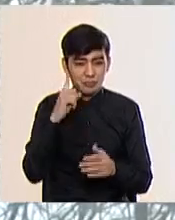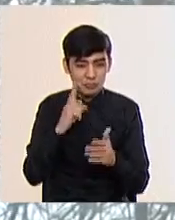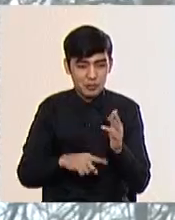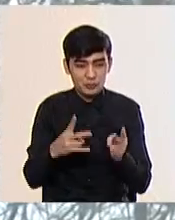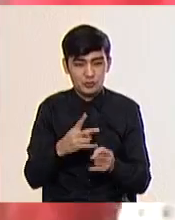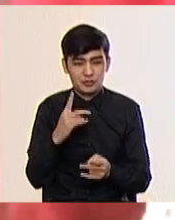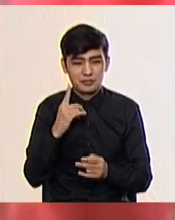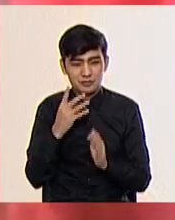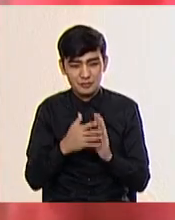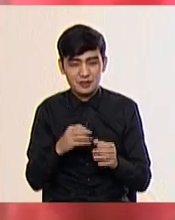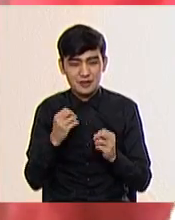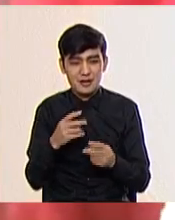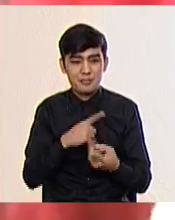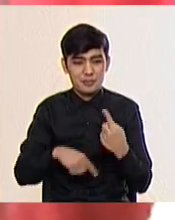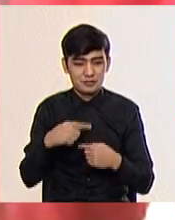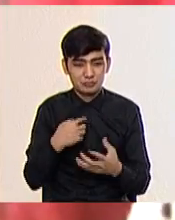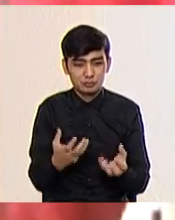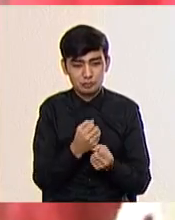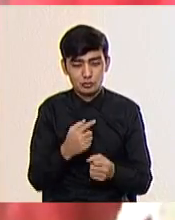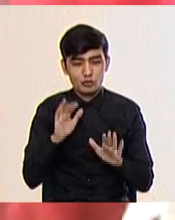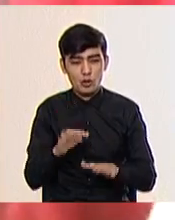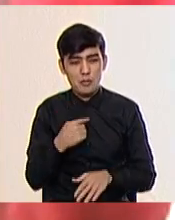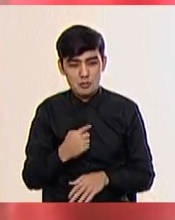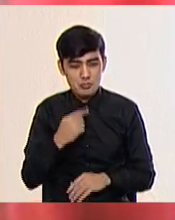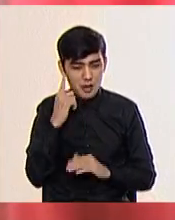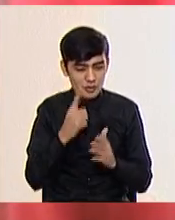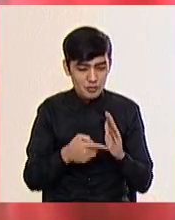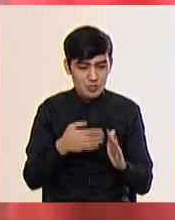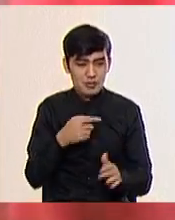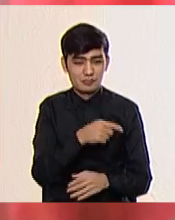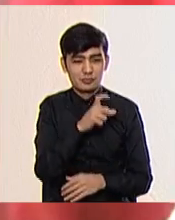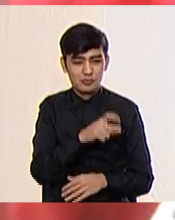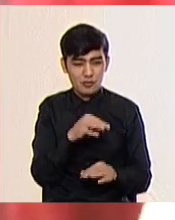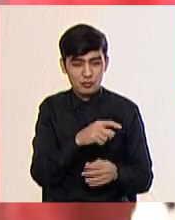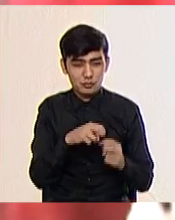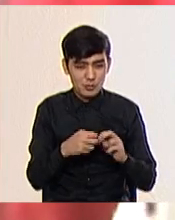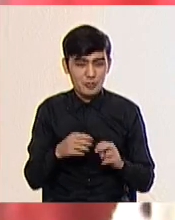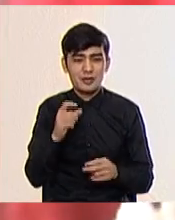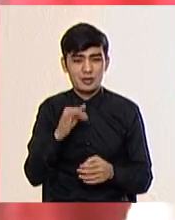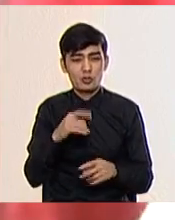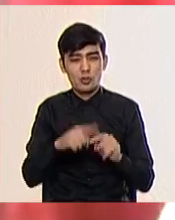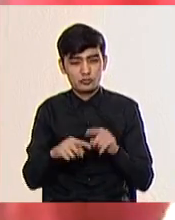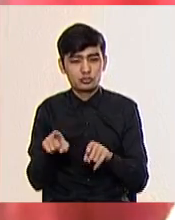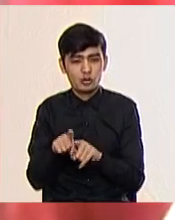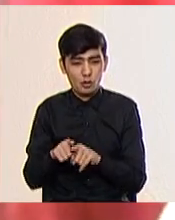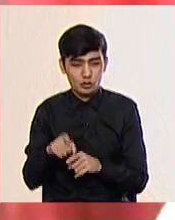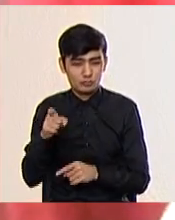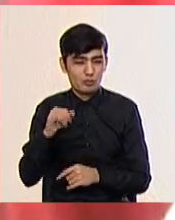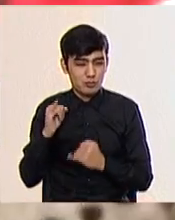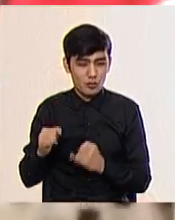понимании. Только мы тебя поддерживаем, только мы понимаем. И родственники тоже зло, потому что они будут